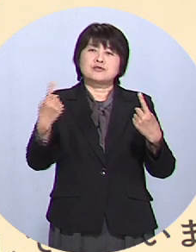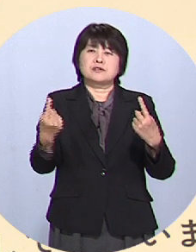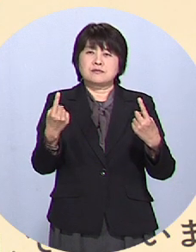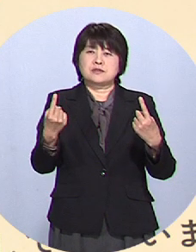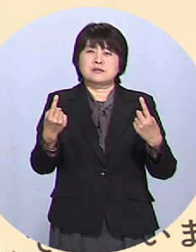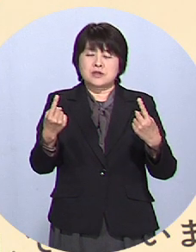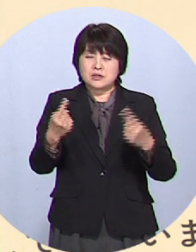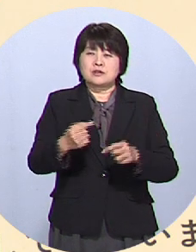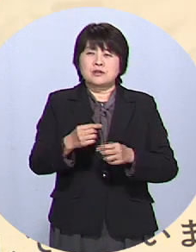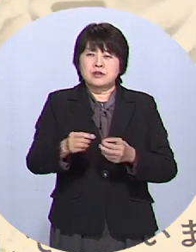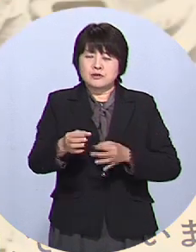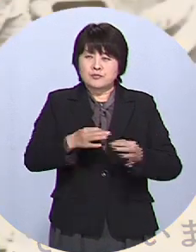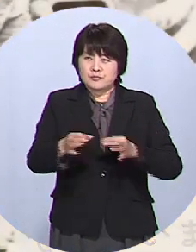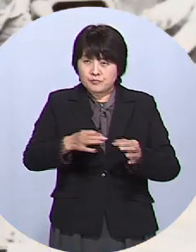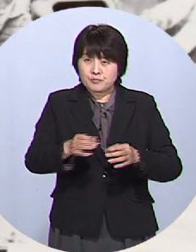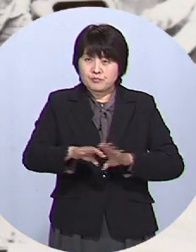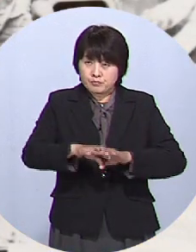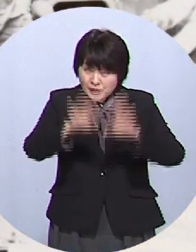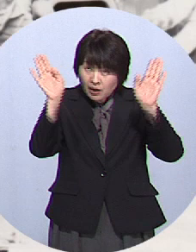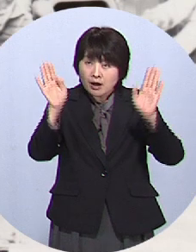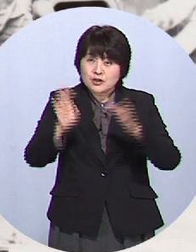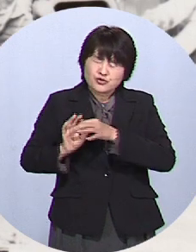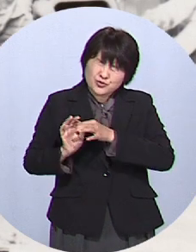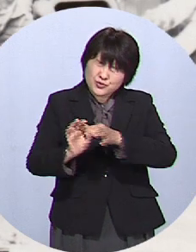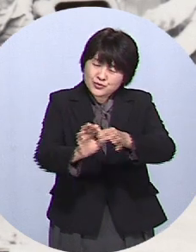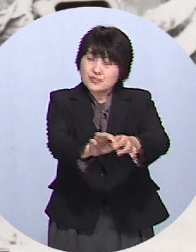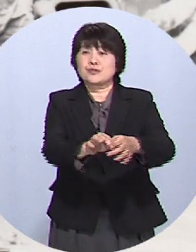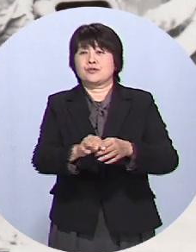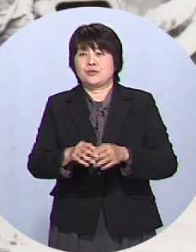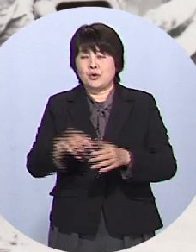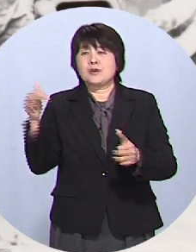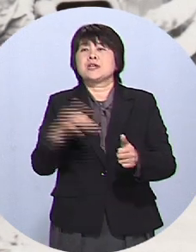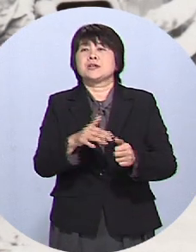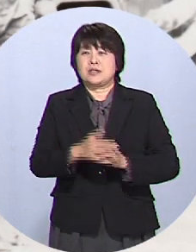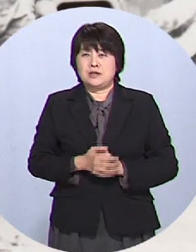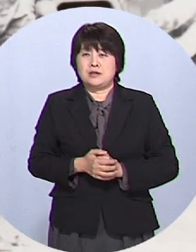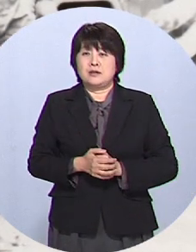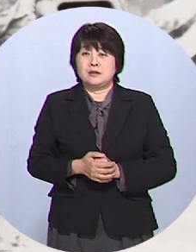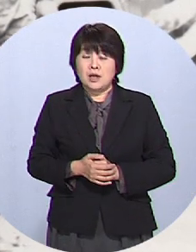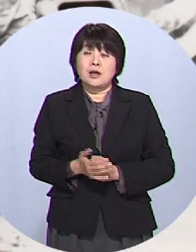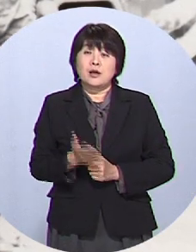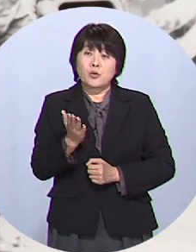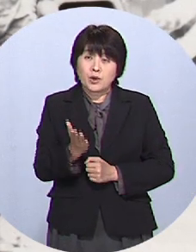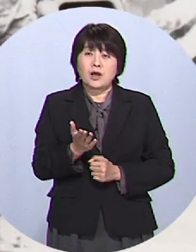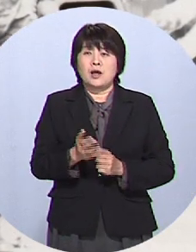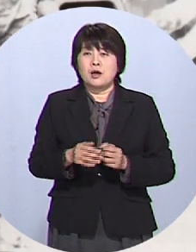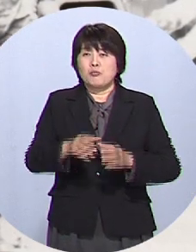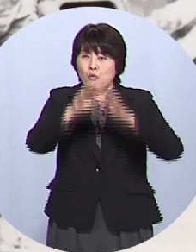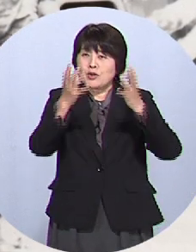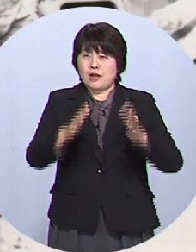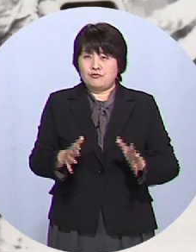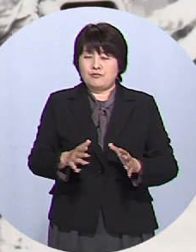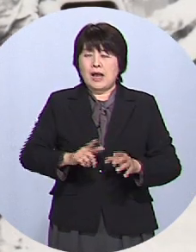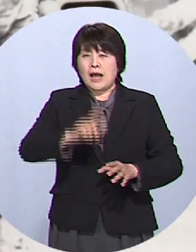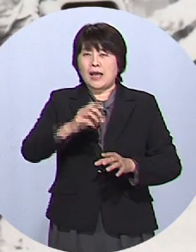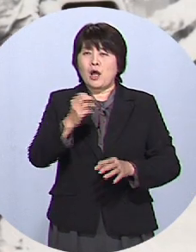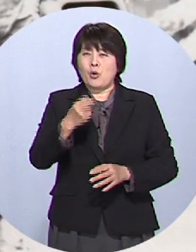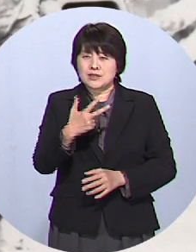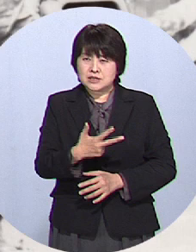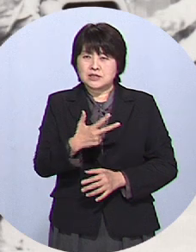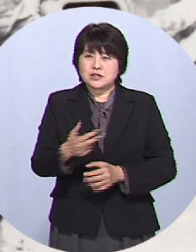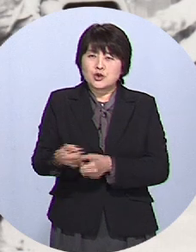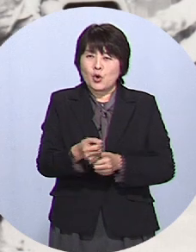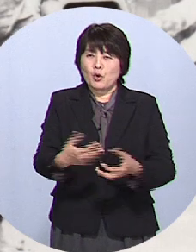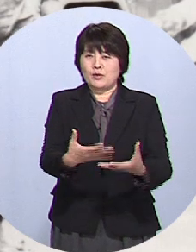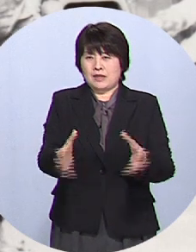から今でも売れ続けている大ロングセラーの絵本です。そしてこちらがジプタの絵のモデルになった上尾市消防団第